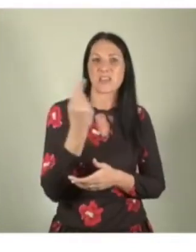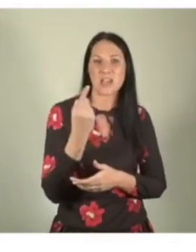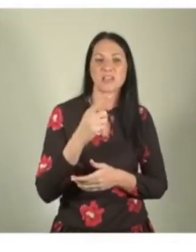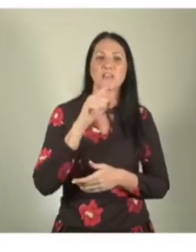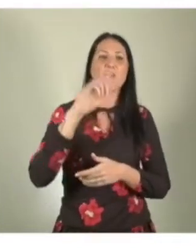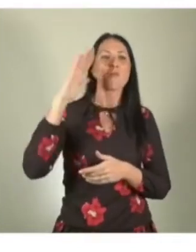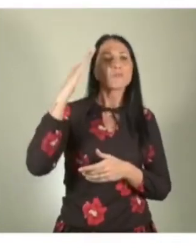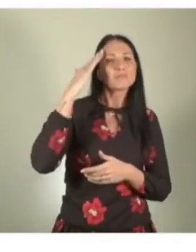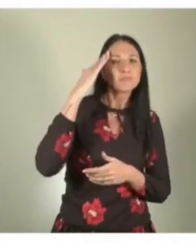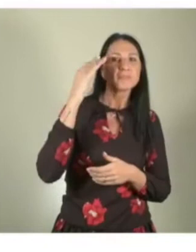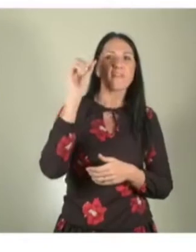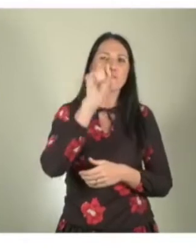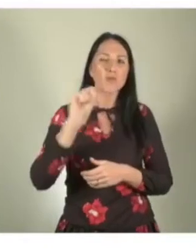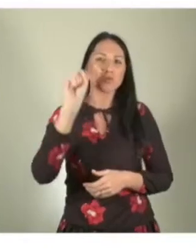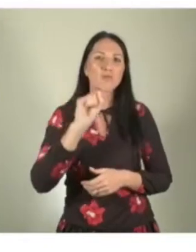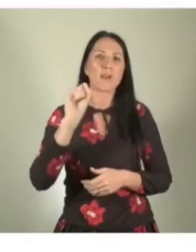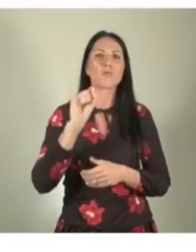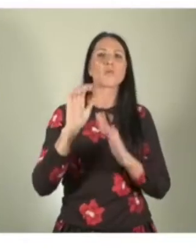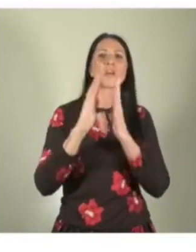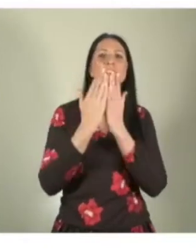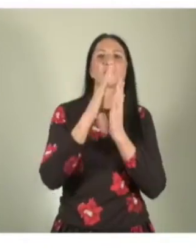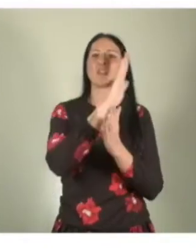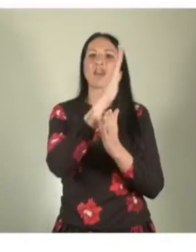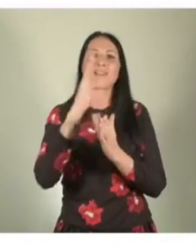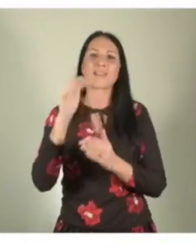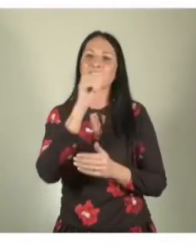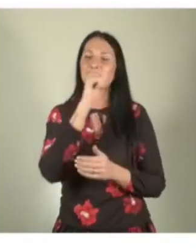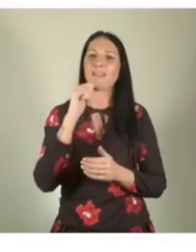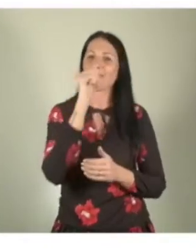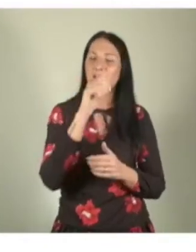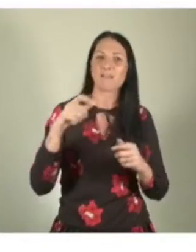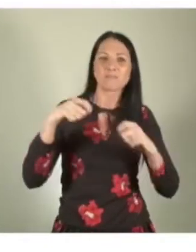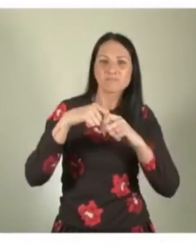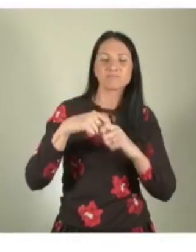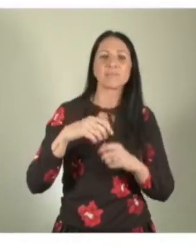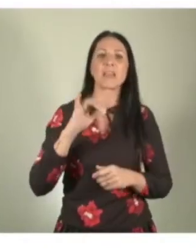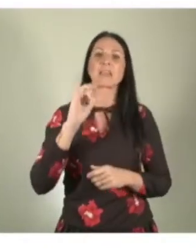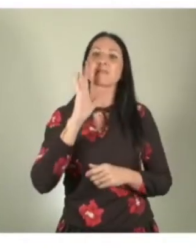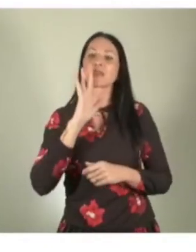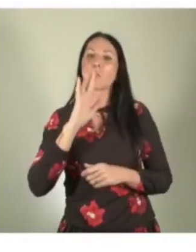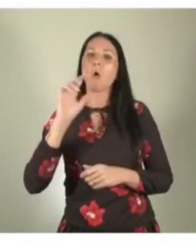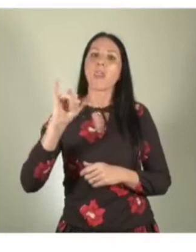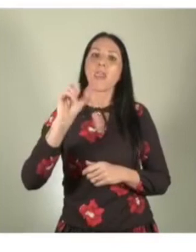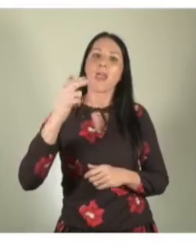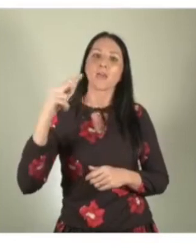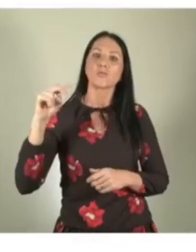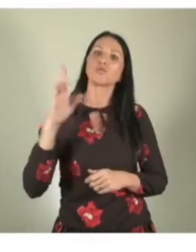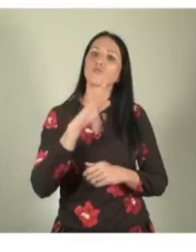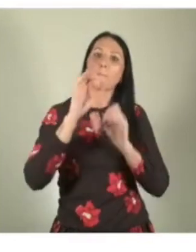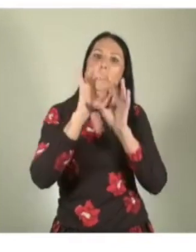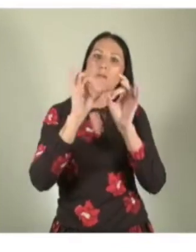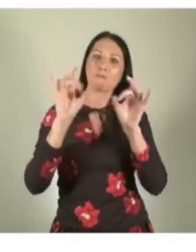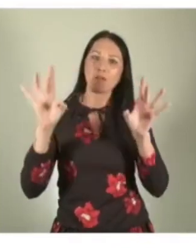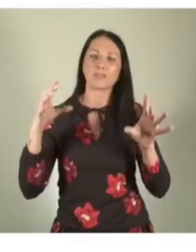ze znaną we Wrocławiu, ale nie tylko, księgarnią Tajne Komplety, no i prozaik. Pan Janusz Degler, profesor,